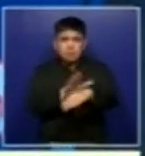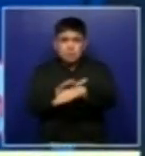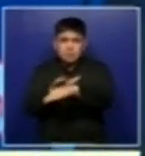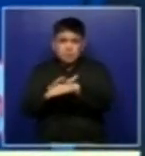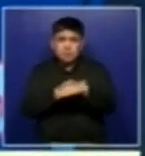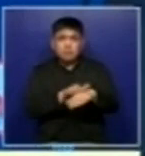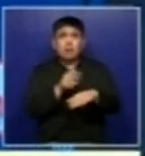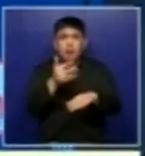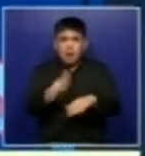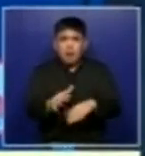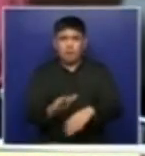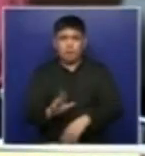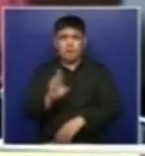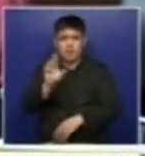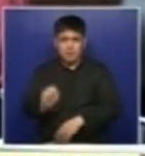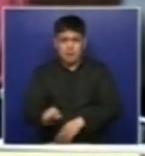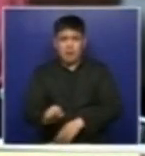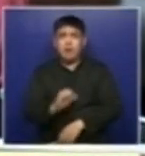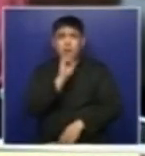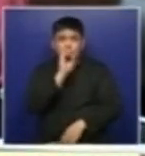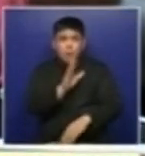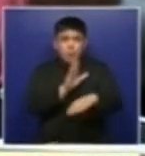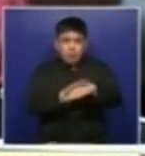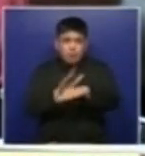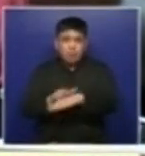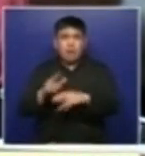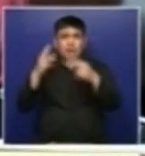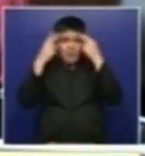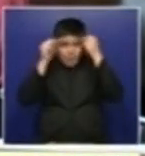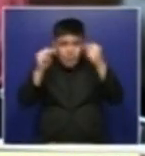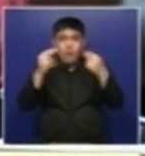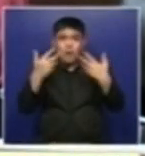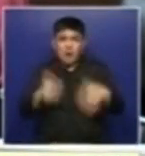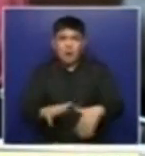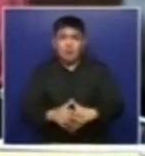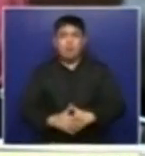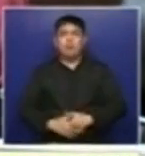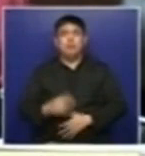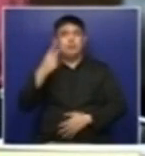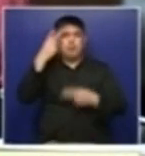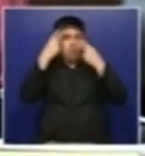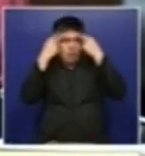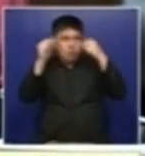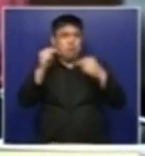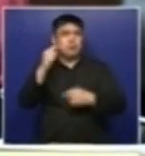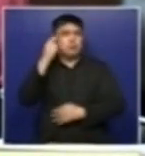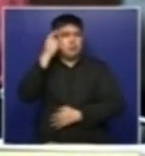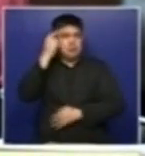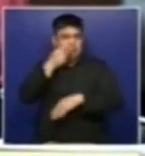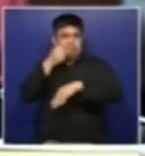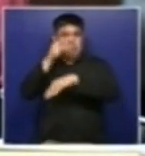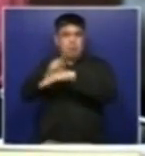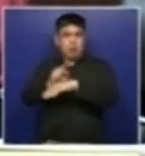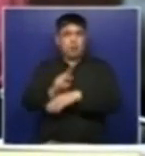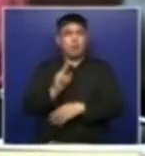งนี้เรียนต่อนายกรัฐมนตรีในฐานะที่นายกรัฐมนตรีเนี่ยท่านเป็นประธานกต